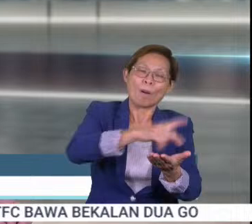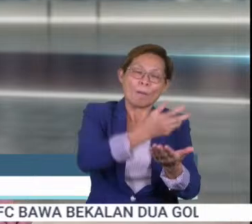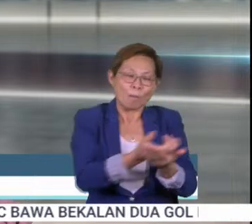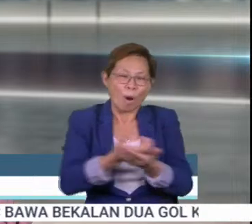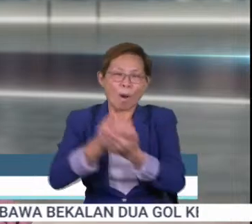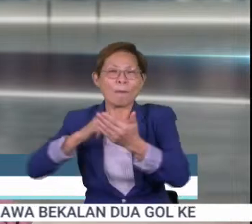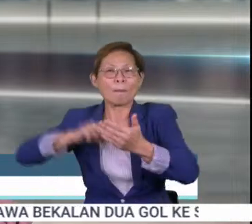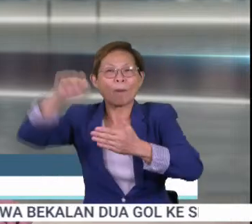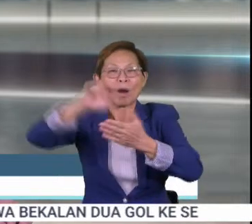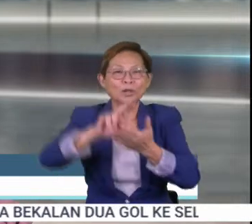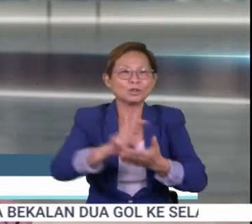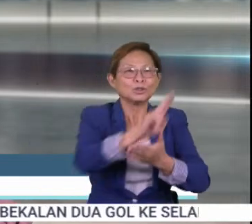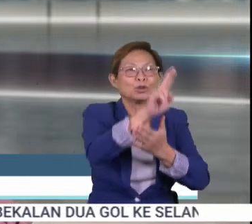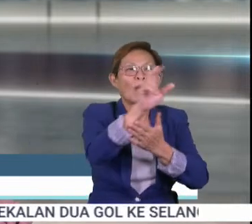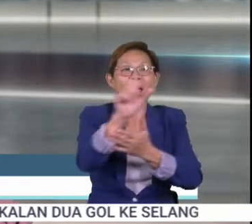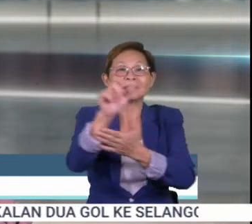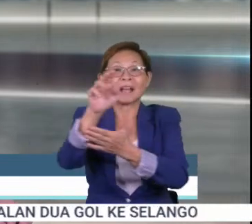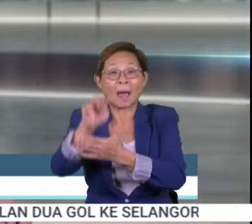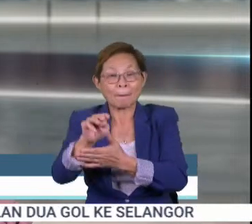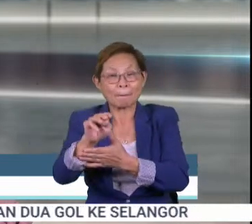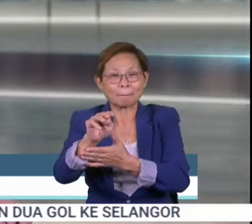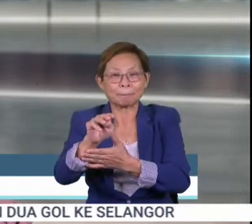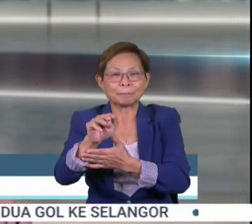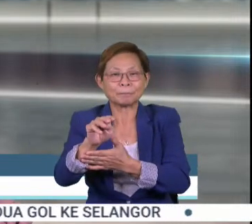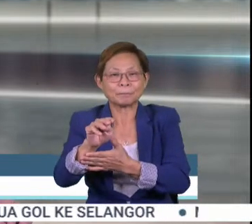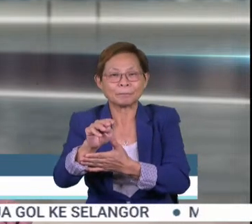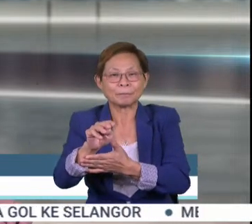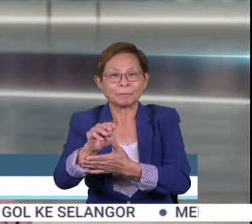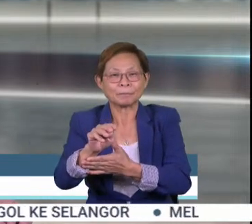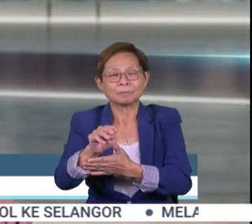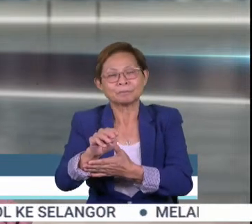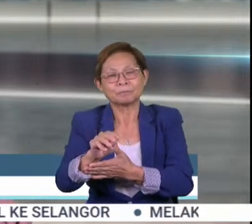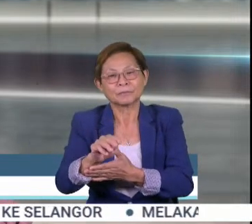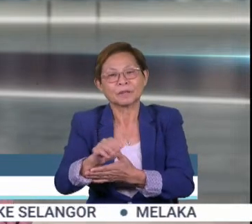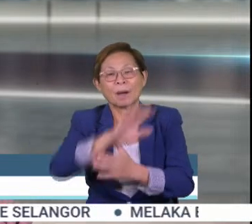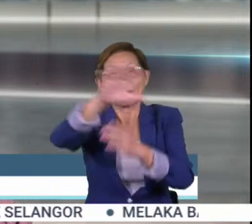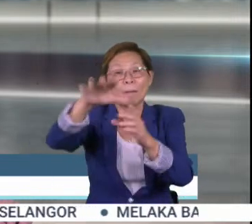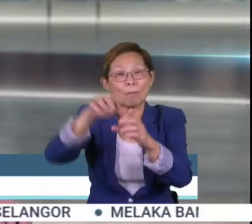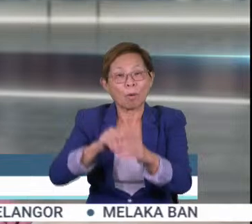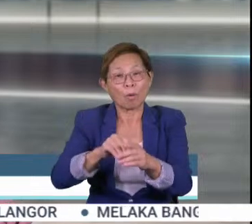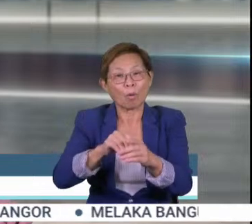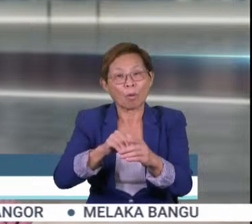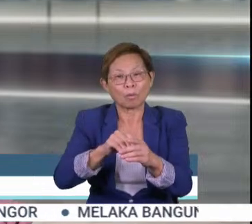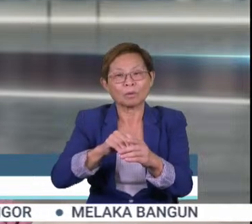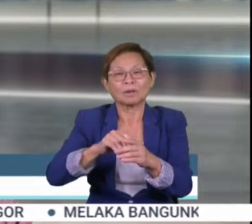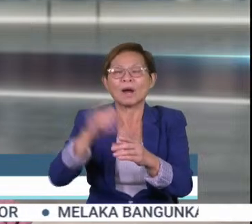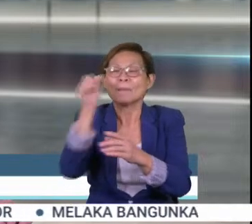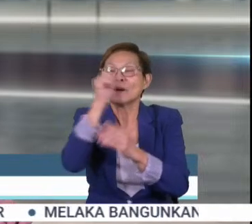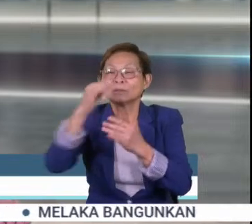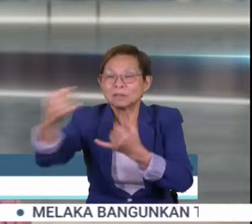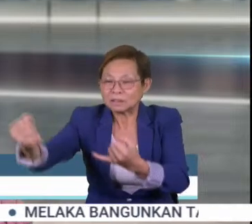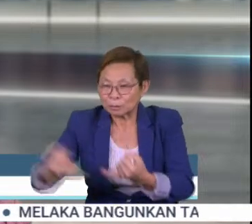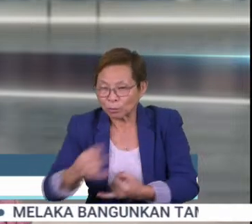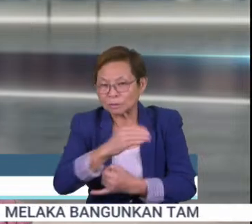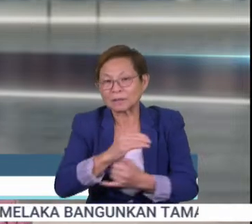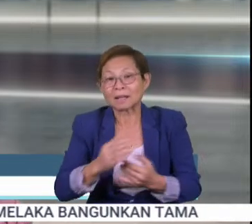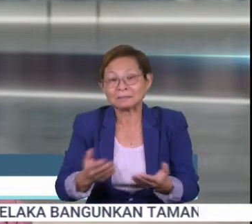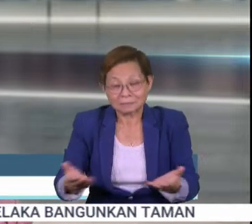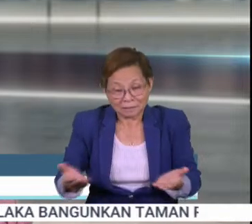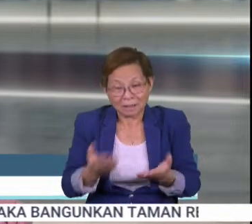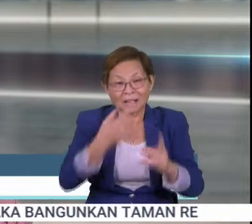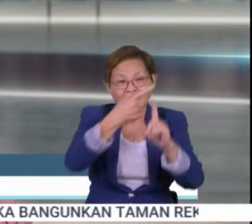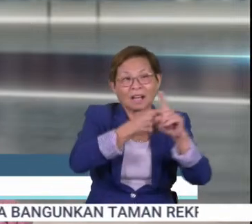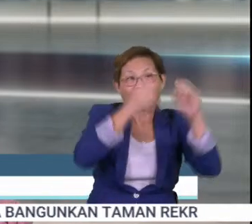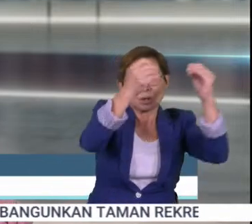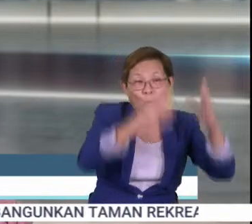di Universiti Sains Malaysia, USM Nibung Tebal, yang melibatkan penyair jemputan dan tempatan dari kalangan